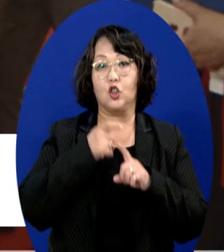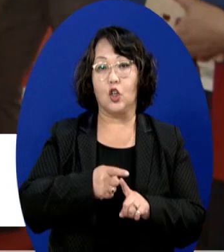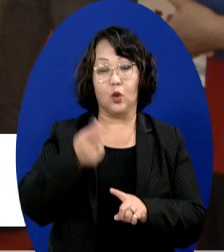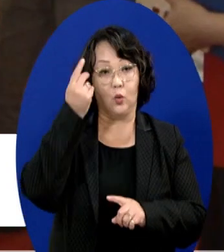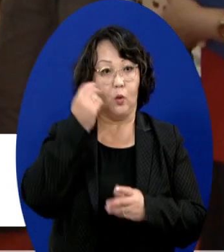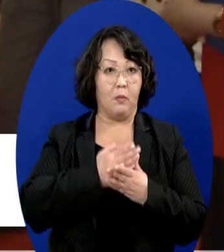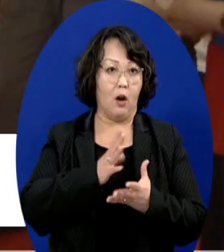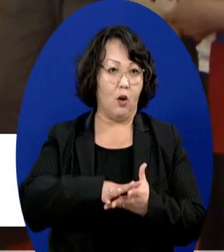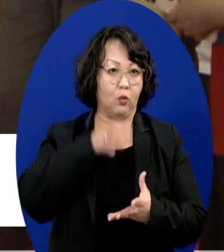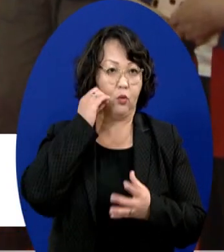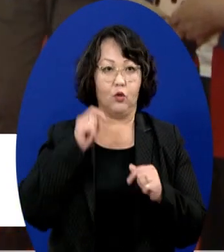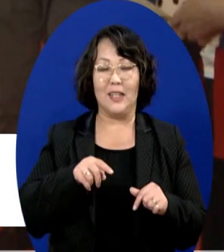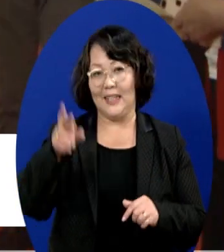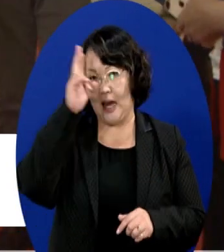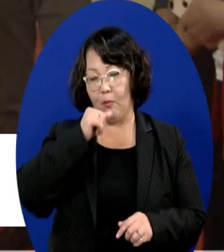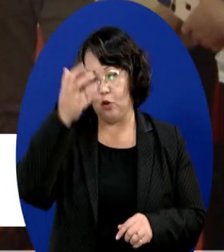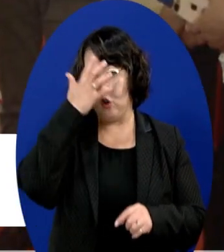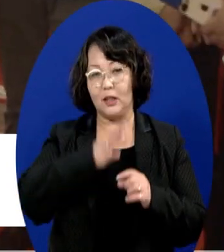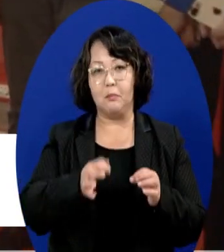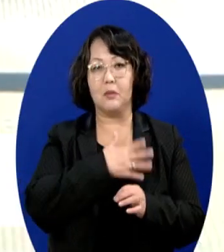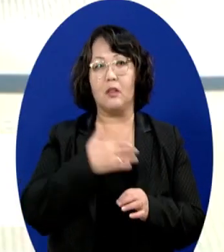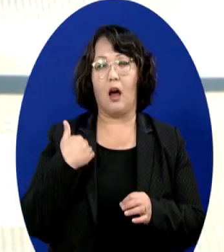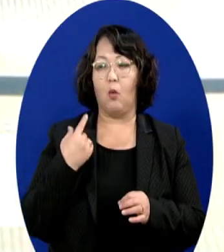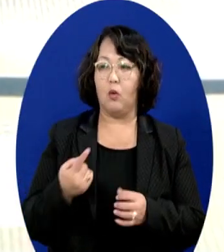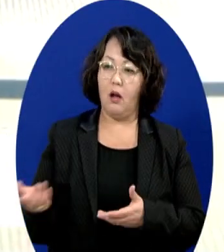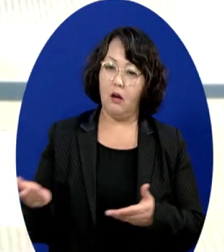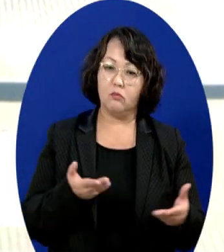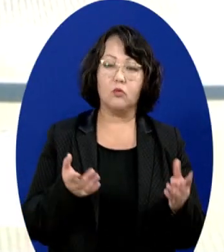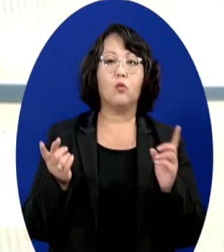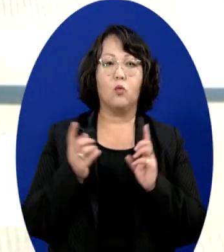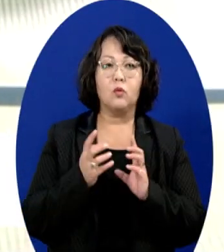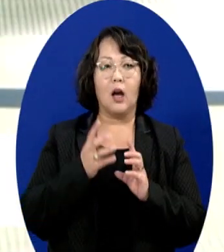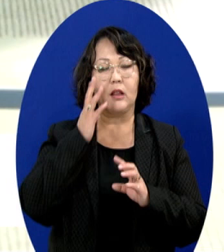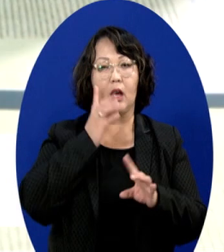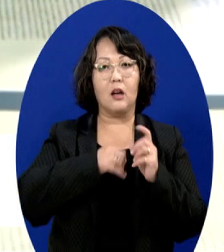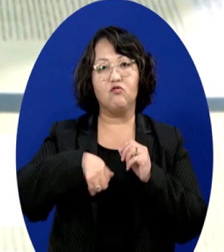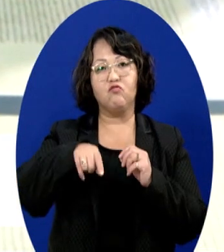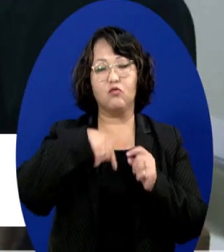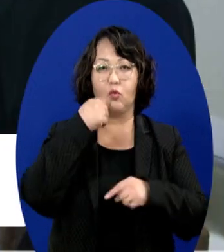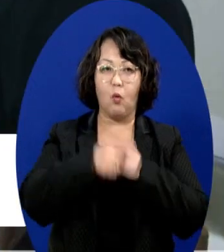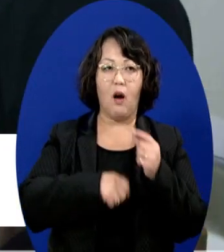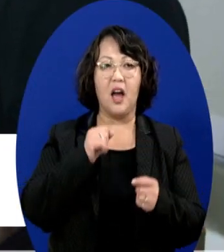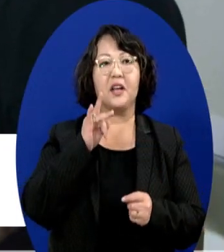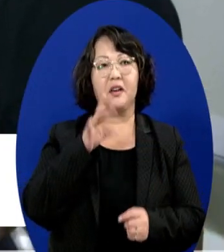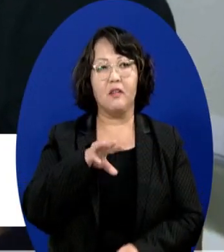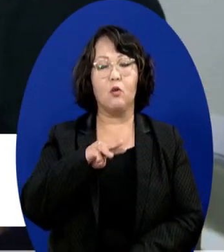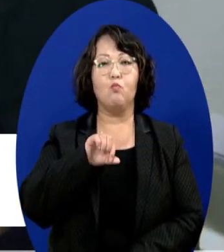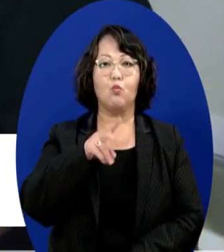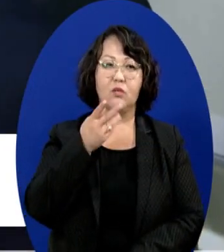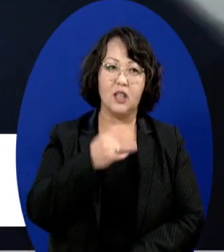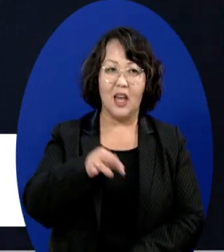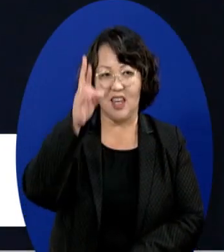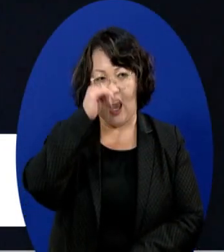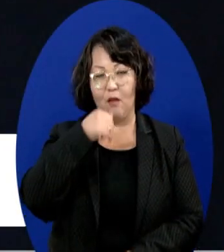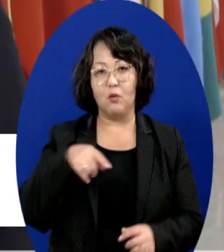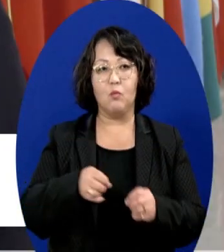байгаа оюутнуудыг өнөөдөр яамны төрийн нарийн бичгийн дараа хүлээн авч уулзлаа. Энэ үеэр гадаад харилцааны тухай архивын музей яамны бүтэц зохион байгуулалтыг танилцуулсан